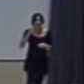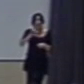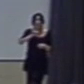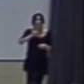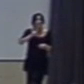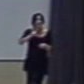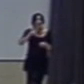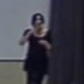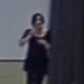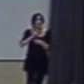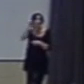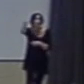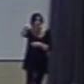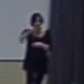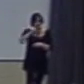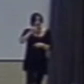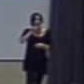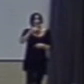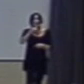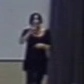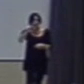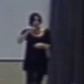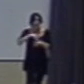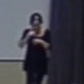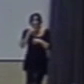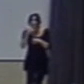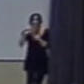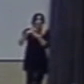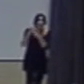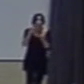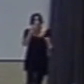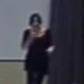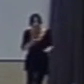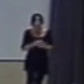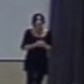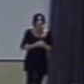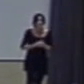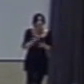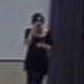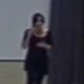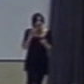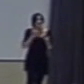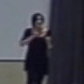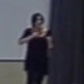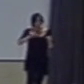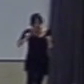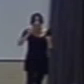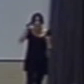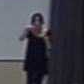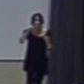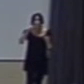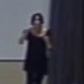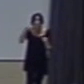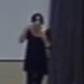aquest cas, que estava, doncs, que va veure un grafit que li va fer gràcia i el va tuitejar també. No? És una altra manera de dir una cosa que probablement no sortirà a les seves cròniques i que ens dona una informació